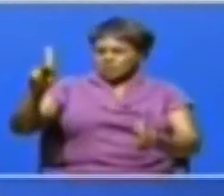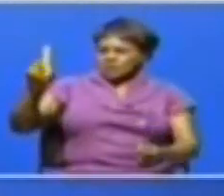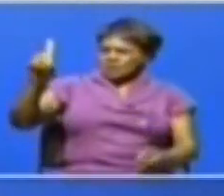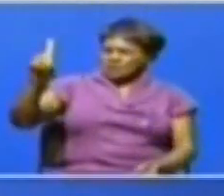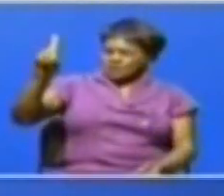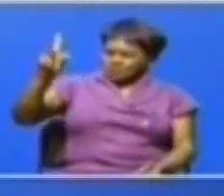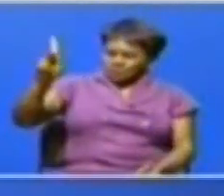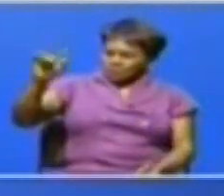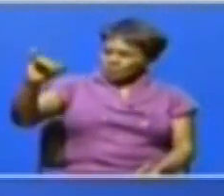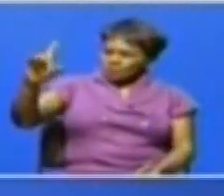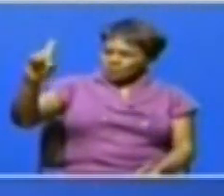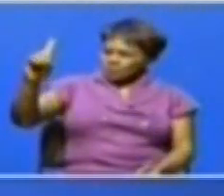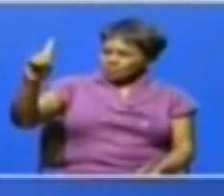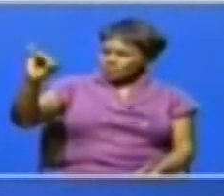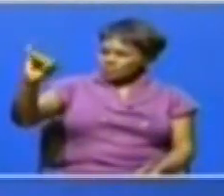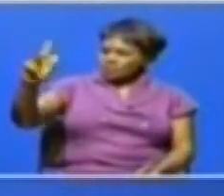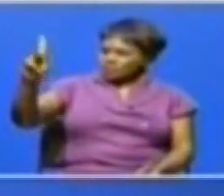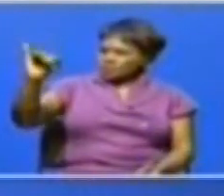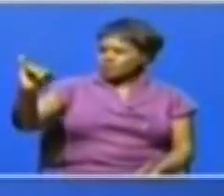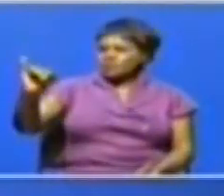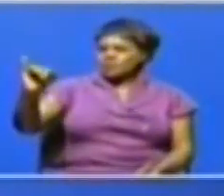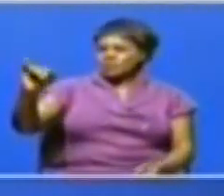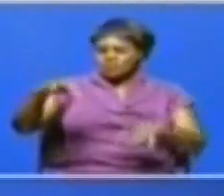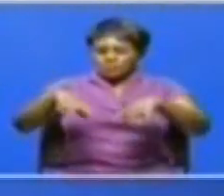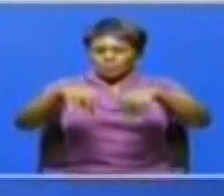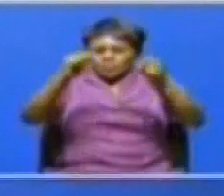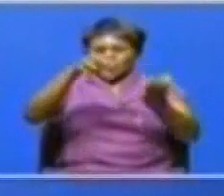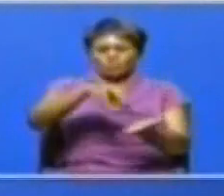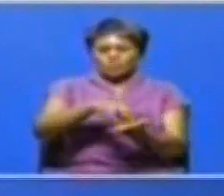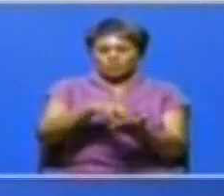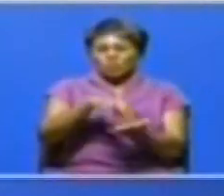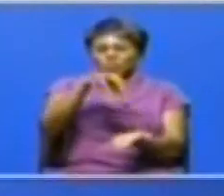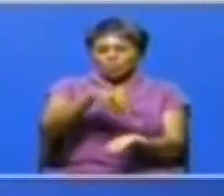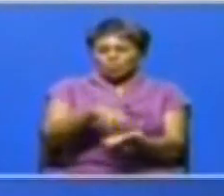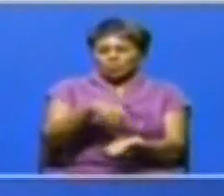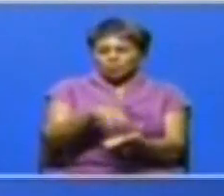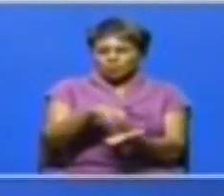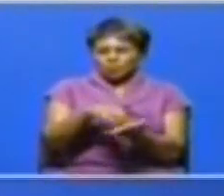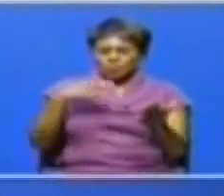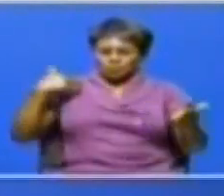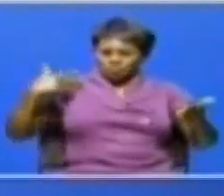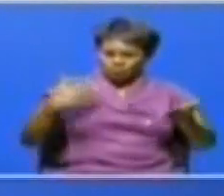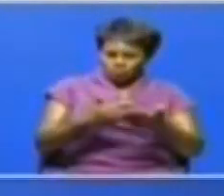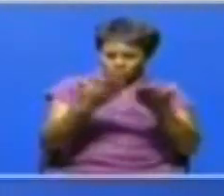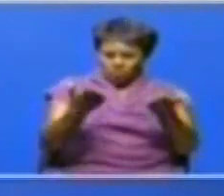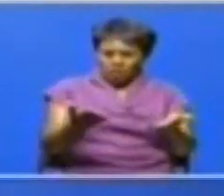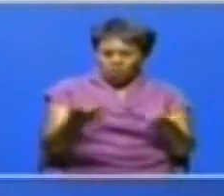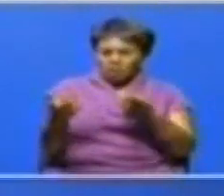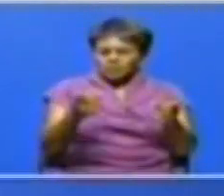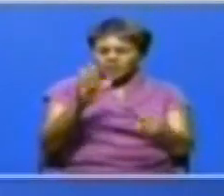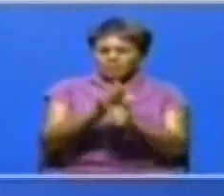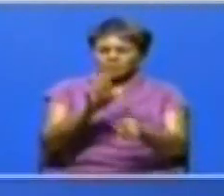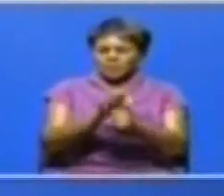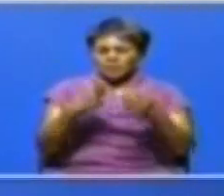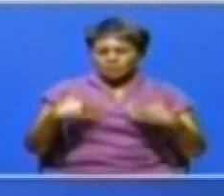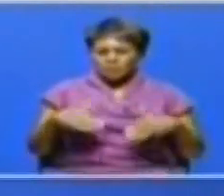Kithure Kindiki ambaye ni seneta kutoka Tharaka Nithi kuweza kuchukua nafasi hiyo, nafasi ambayo kufikia sasa ilikuwa imewavutia wengi